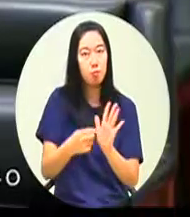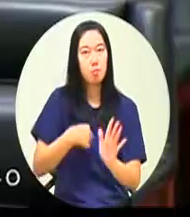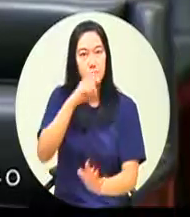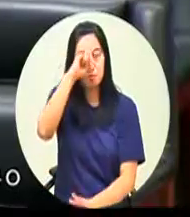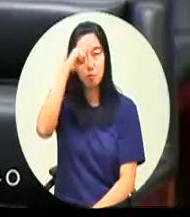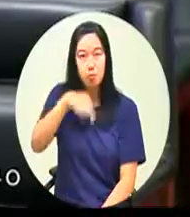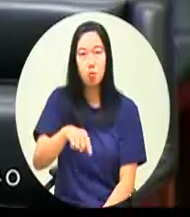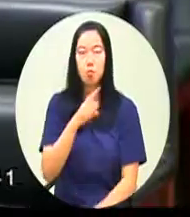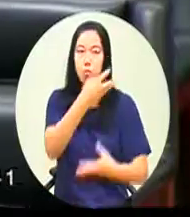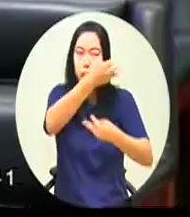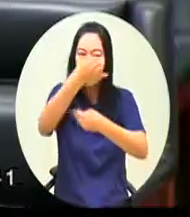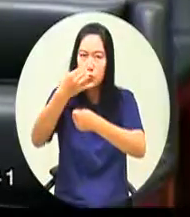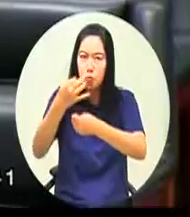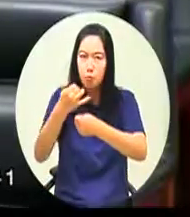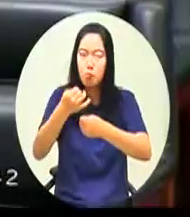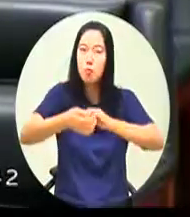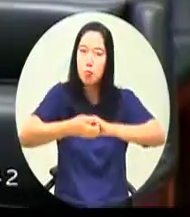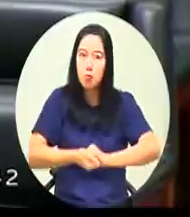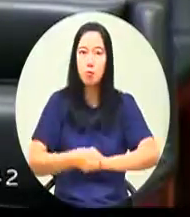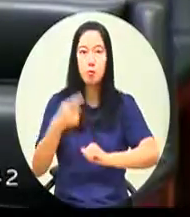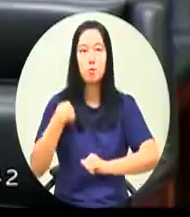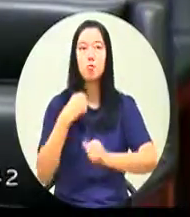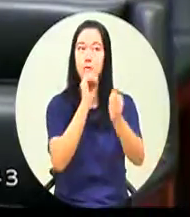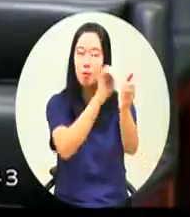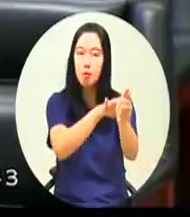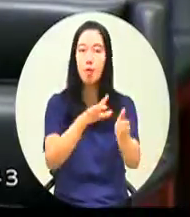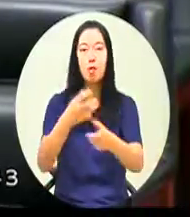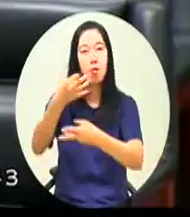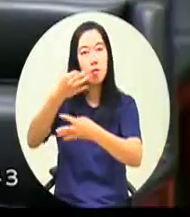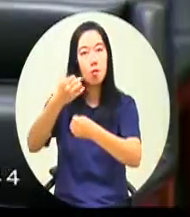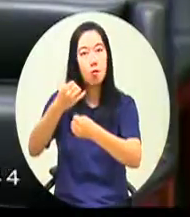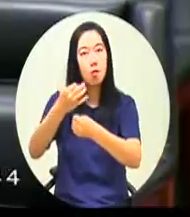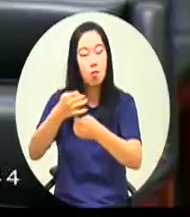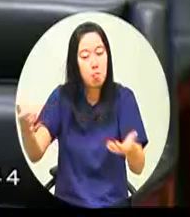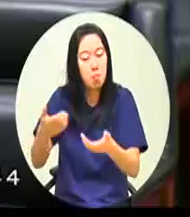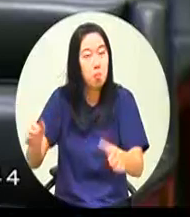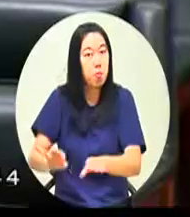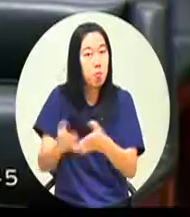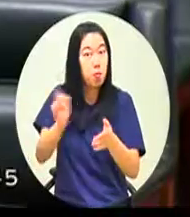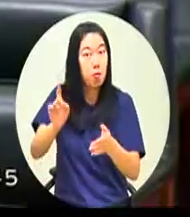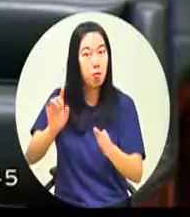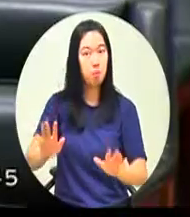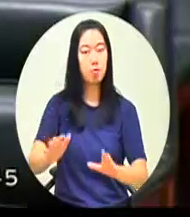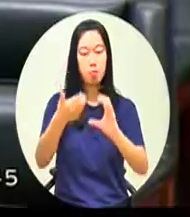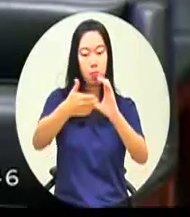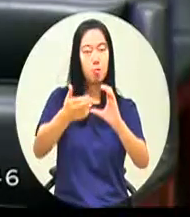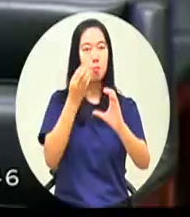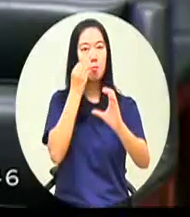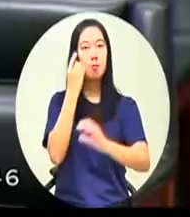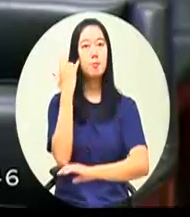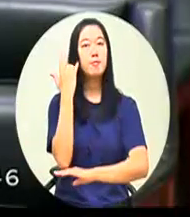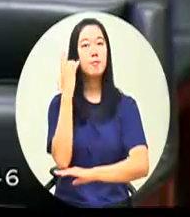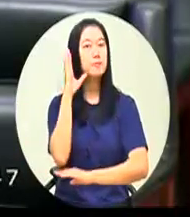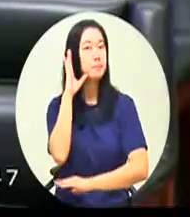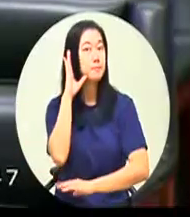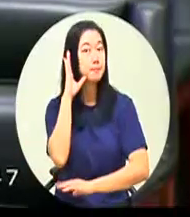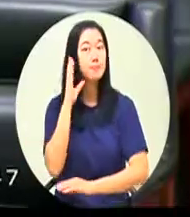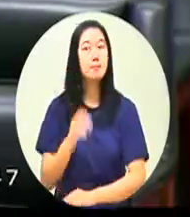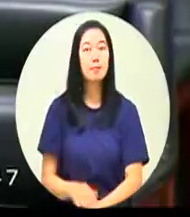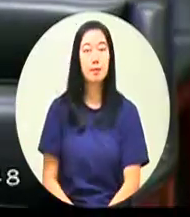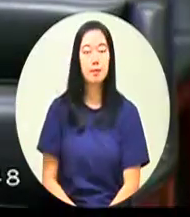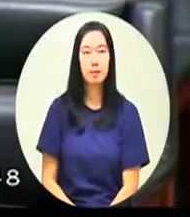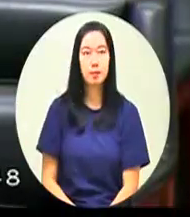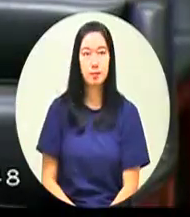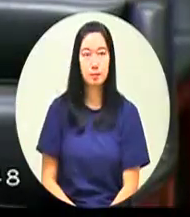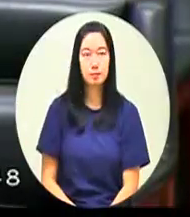明确日期吼，互因啊，当时要动工，即伊讲，即阵啊，伊拢伫电视边咧看啦。 吼， 啊，即个针对着